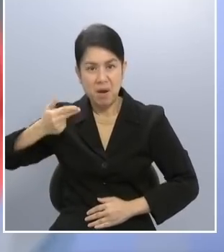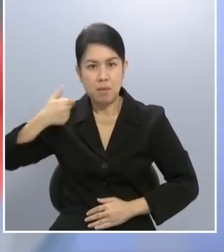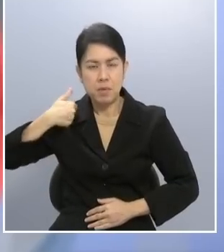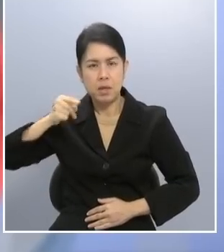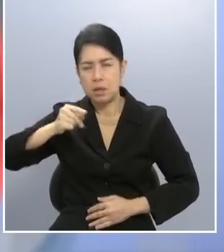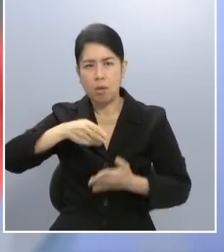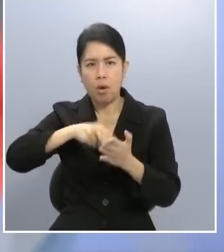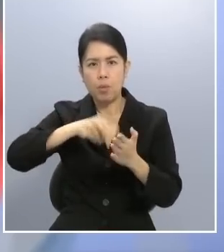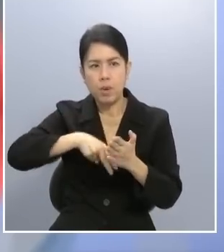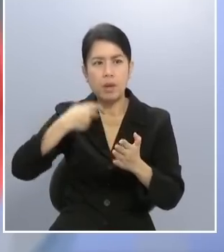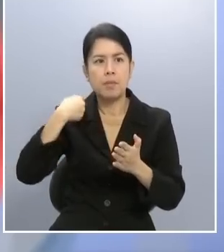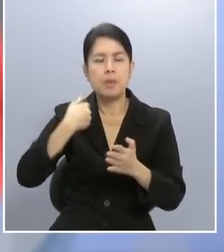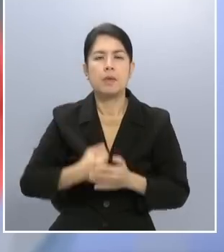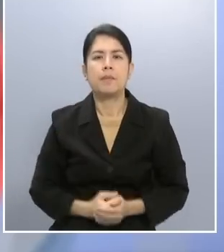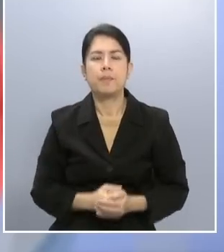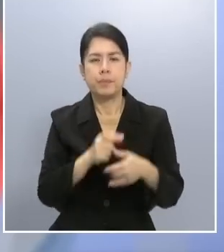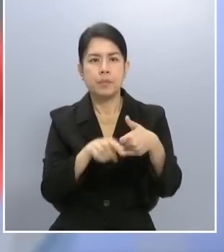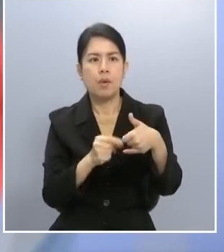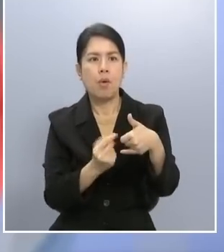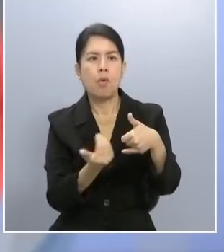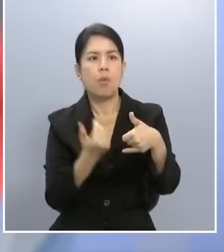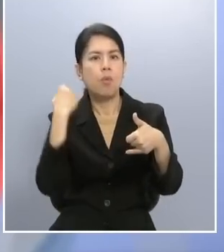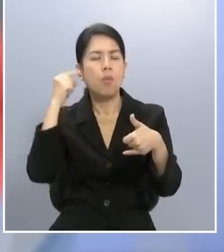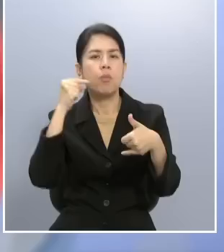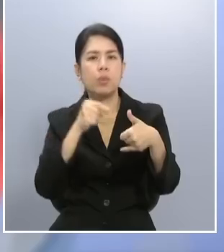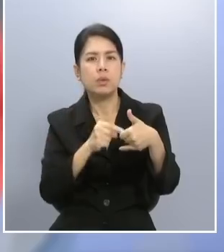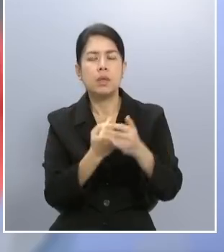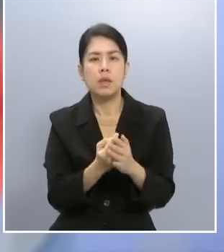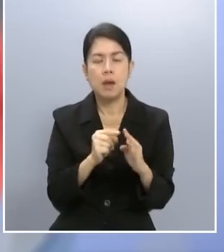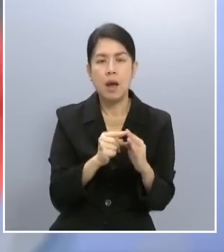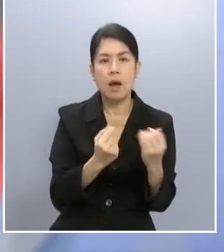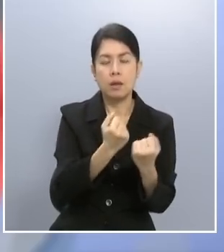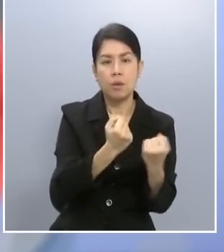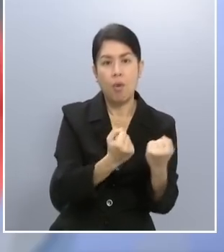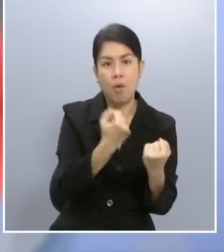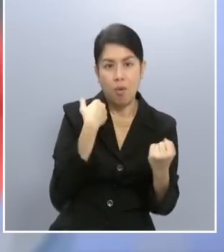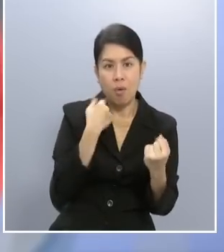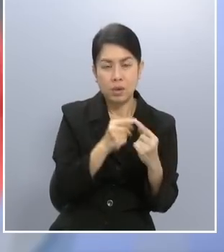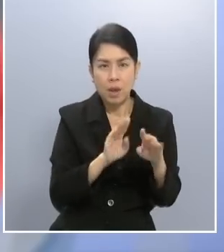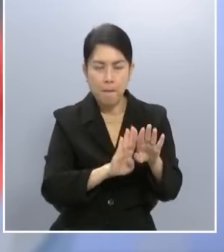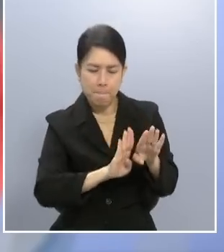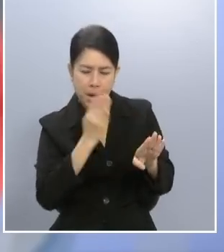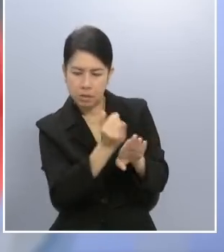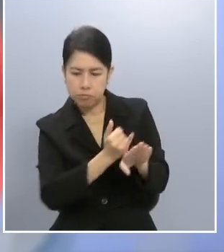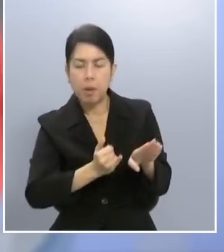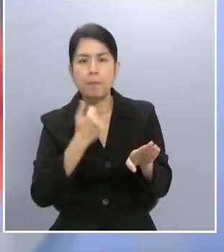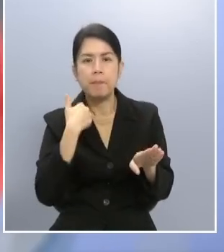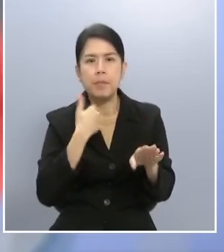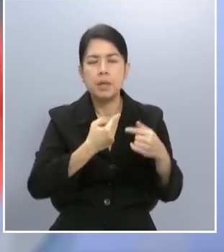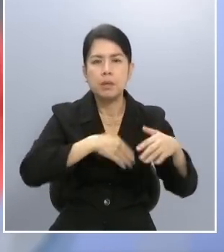วิวก็เลยเปิดประตูลงจากรถแล้ววิ่งหนีไปหลบส่วนแม่ก็พยายามวิ่งหนีแต่ไม่พ้นนะ